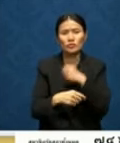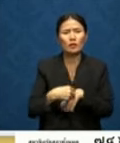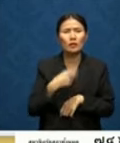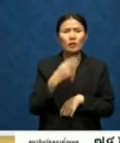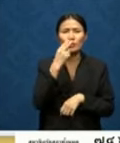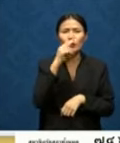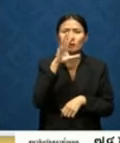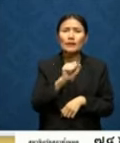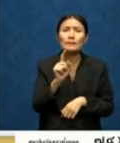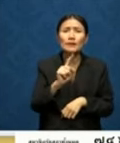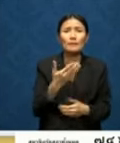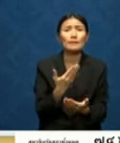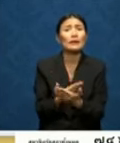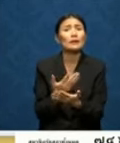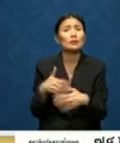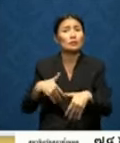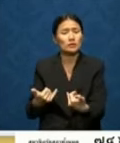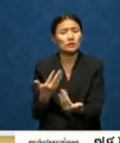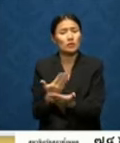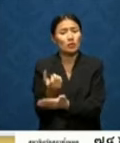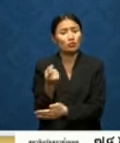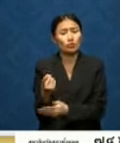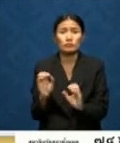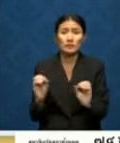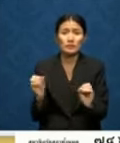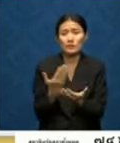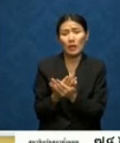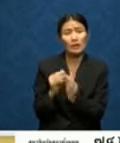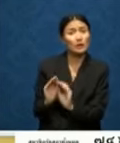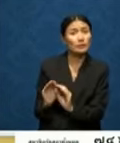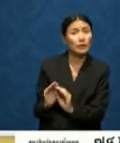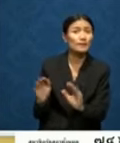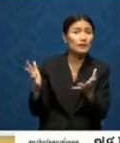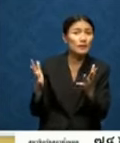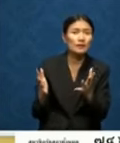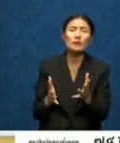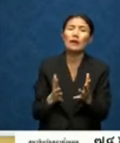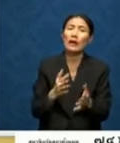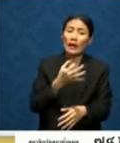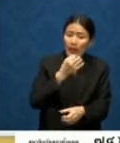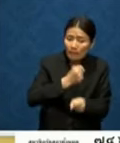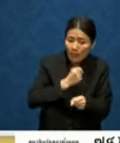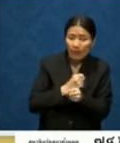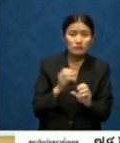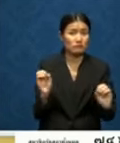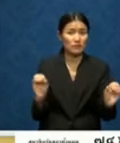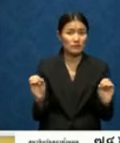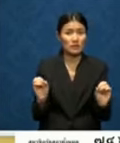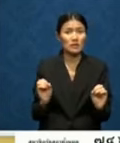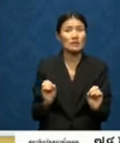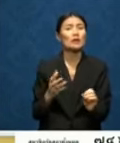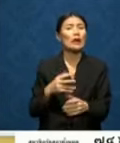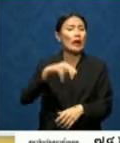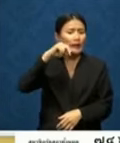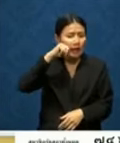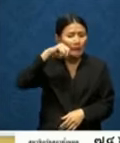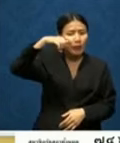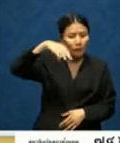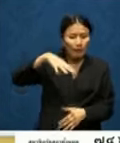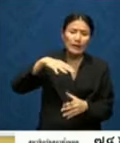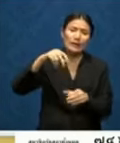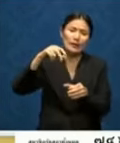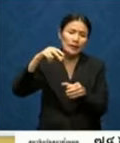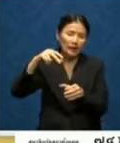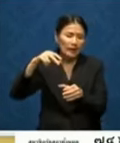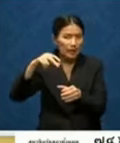มองจากปชาชนไมมเงินสดประชาชนไมมเงินเก็บประชาชนตกงานประชาชนไม่มเงินจ่ายข้าน้ามขาวไฟข้าเก็ด ข้